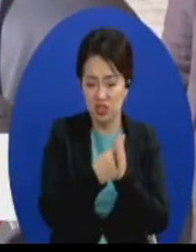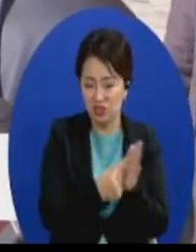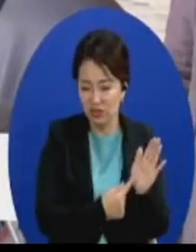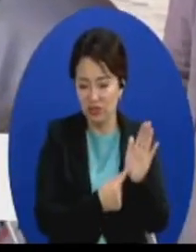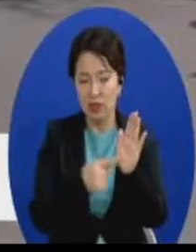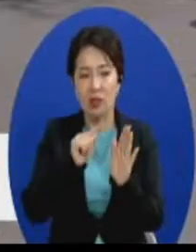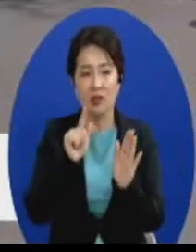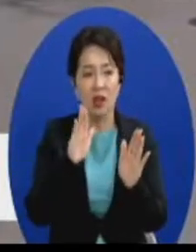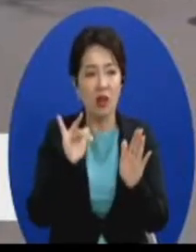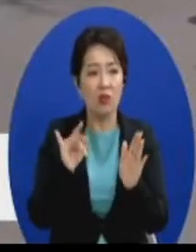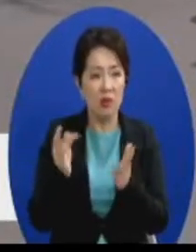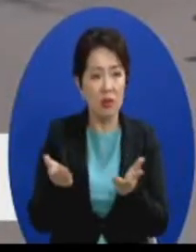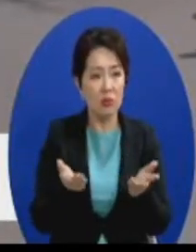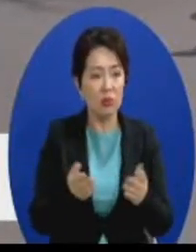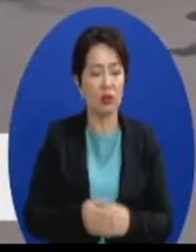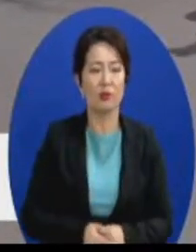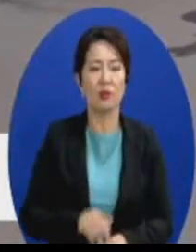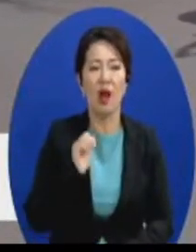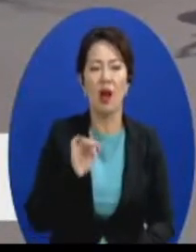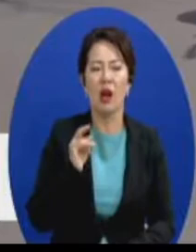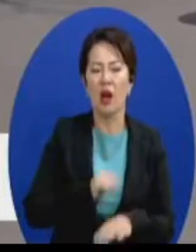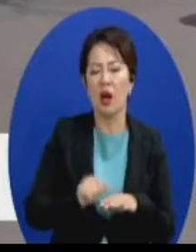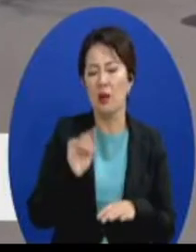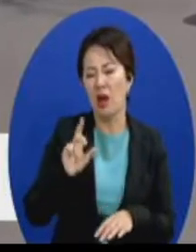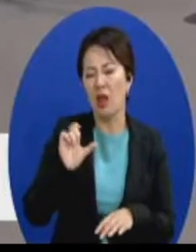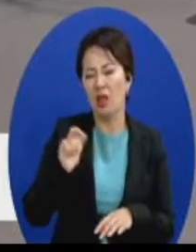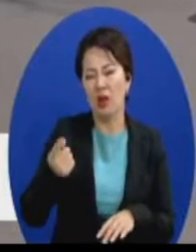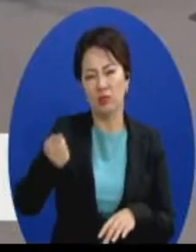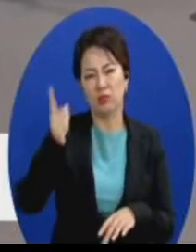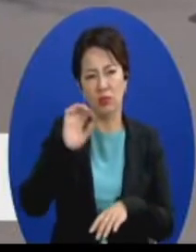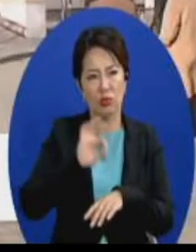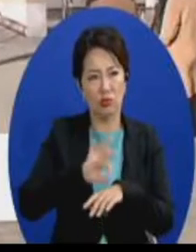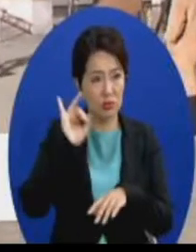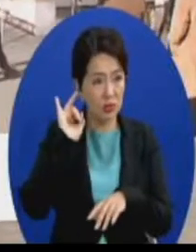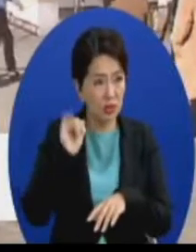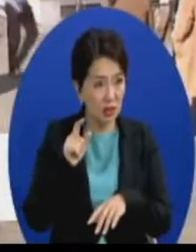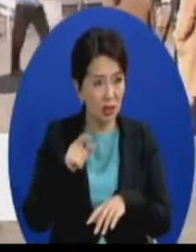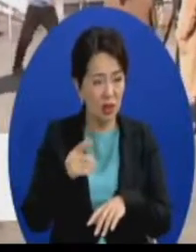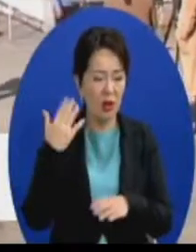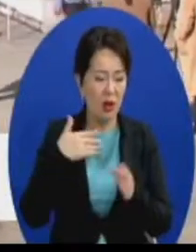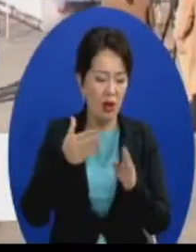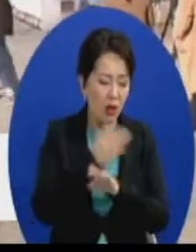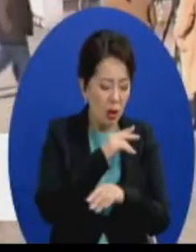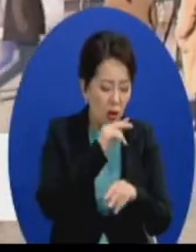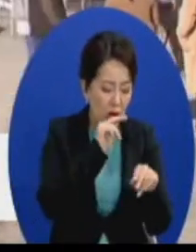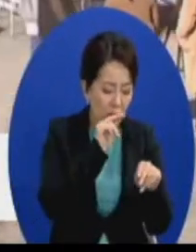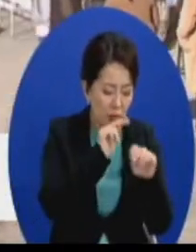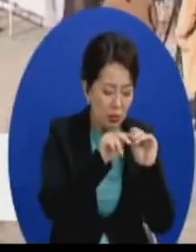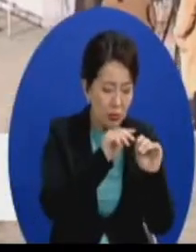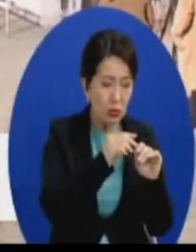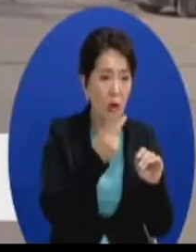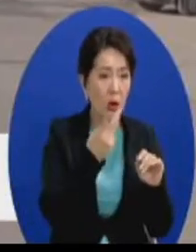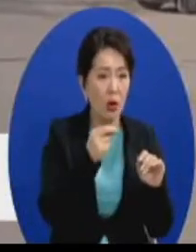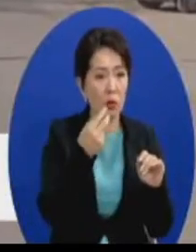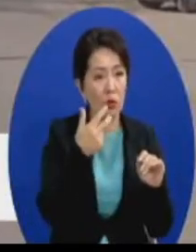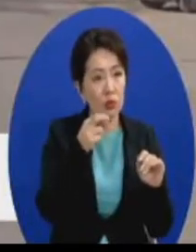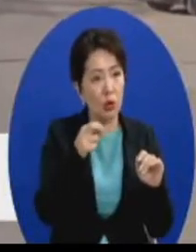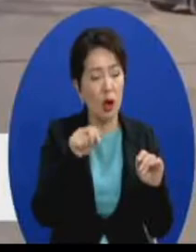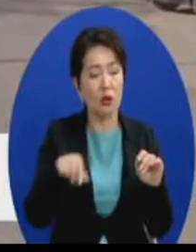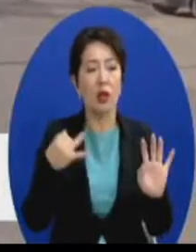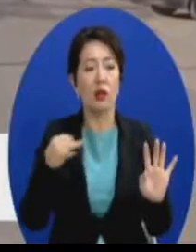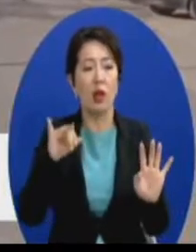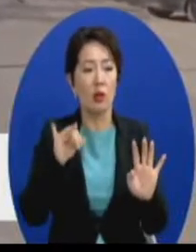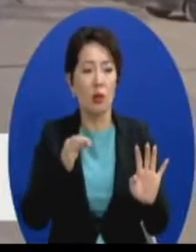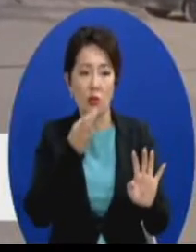жишээ загвар болгосон. Архангай аймаг элэгний хавдар өвчнөөр дэргүүлдэг хавдар өвчний илрүүлэлт өмнө 20-30% та байсан бол одоо 70-30% байгаа юм